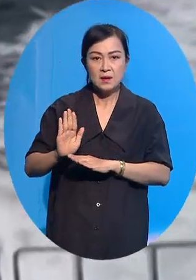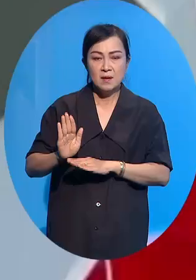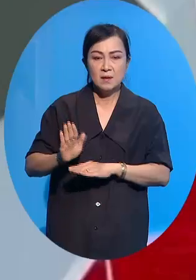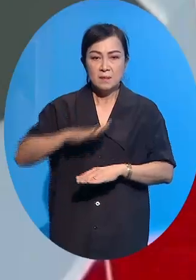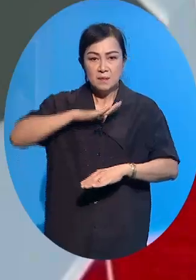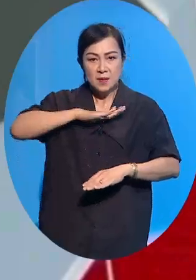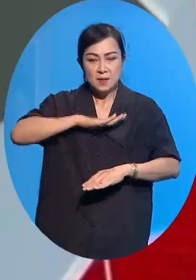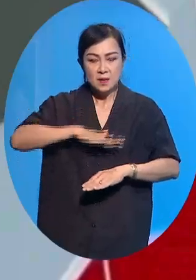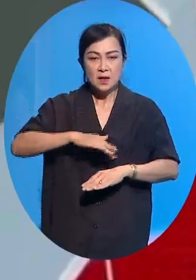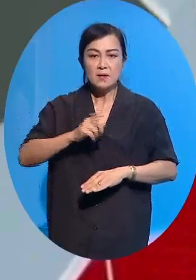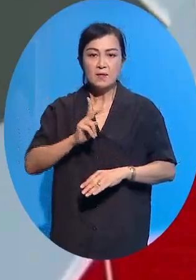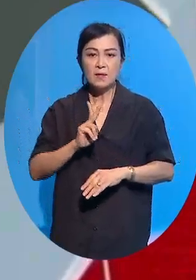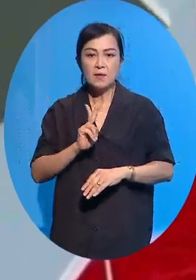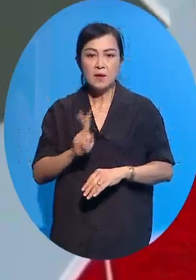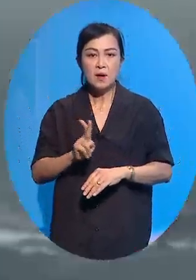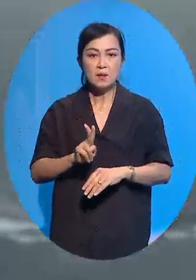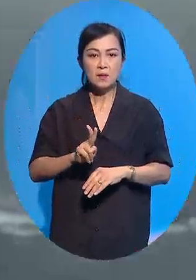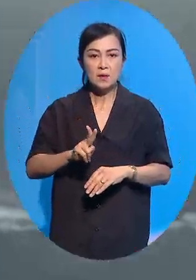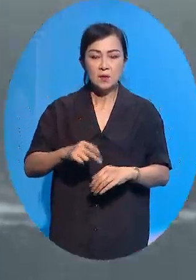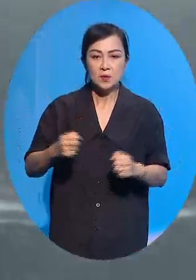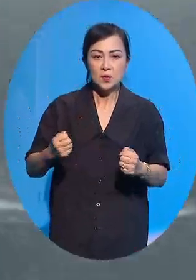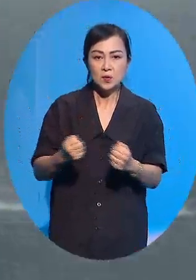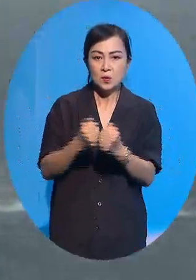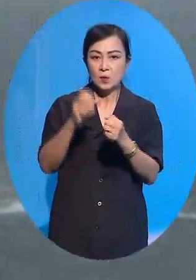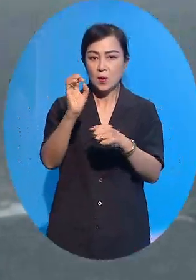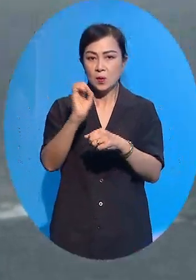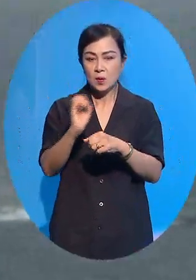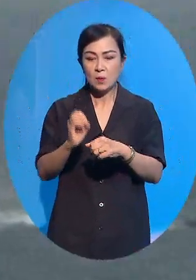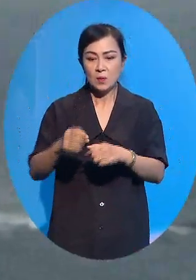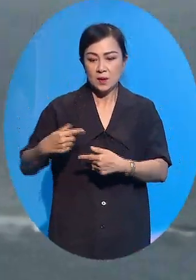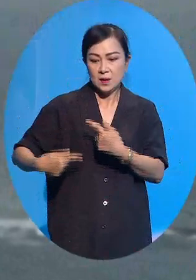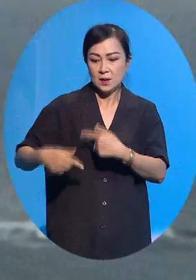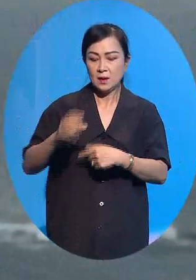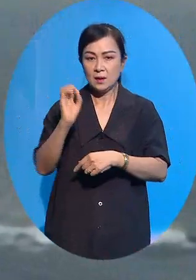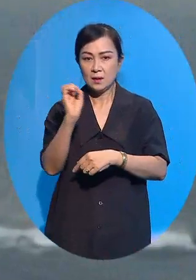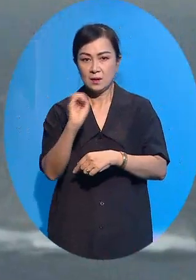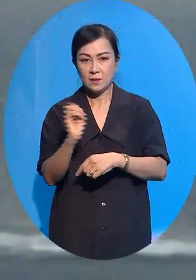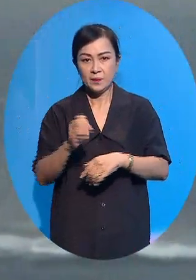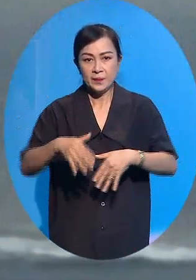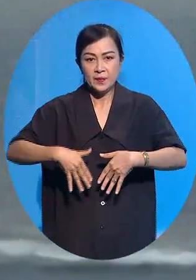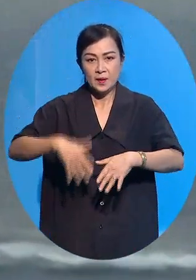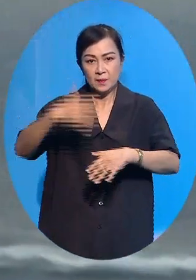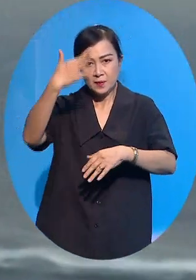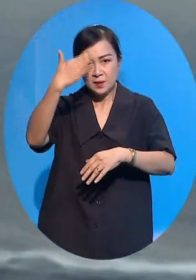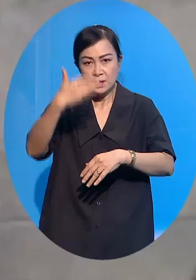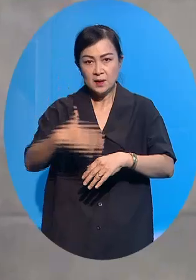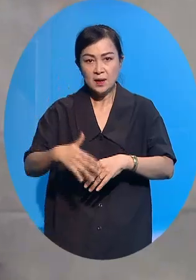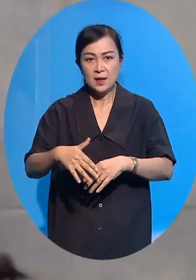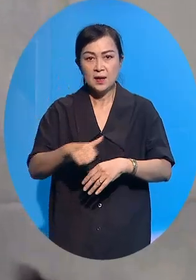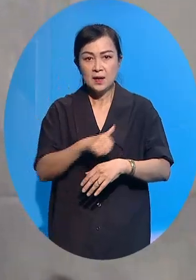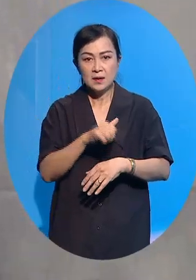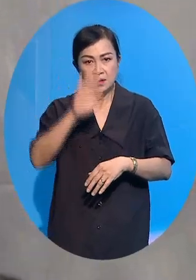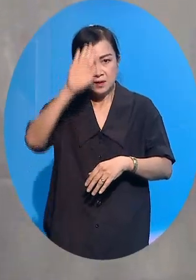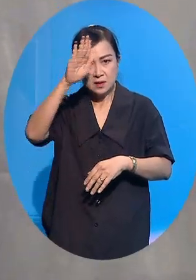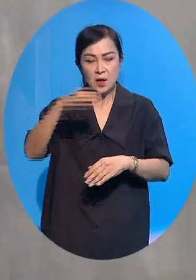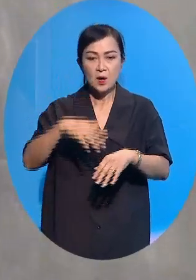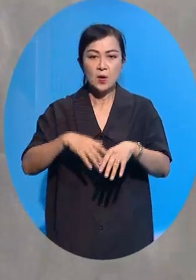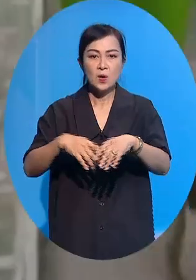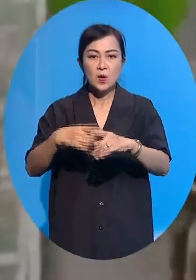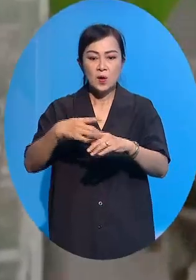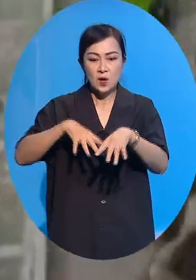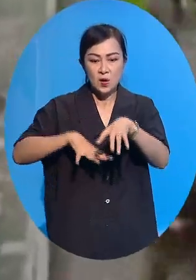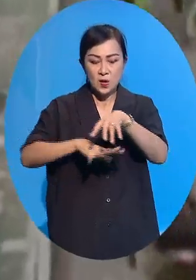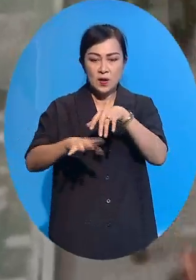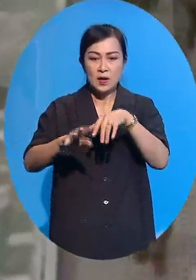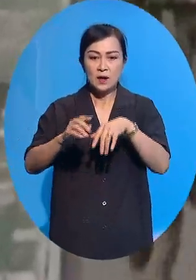tĩnh, hợp lý và không gây leo thang xung đột cũng như không gây tranh chấp. Cuộc tập trận diễn ra trong bối cảnh sau khi người đứng đầu đảo Đài Loan,